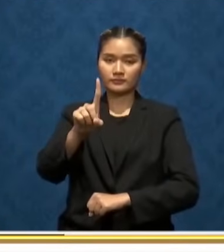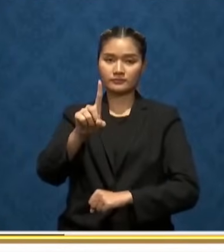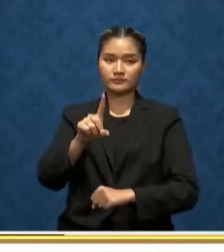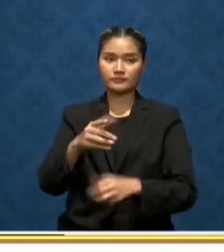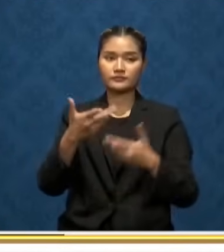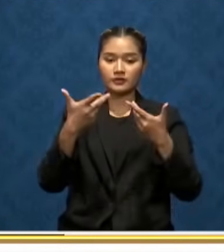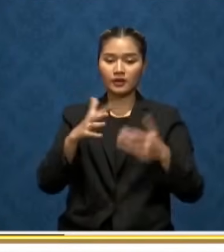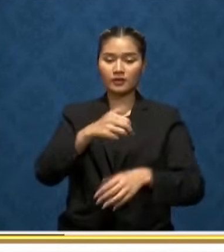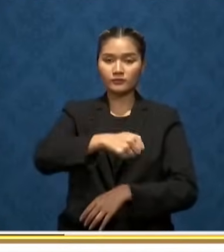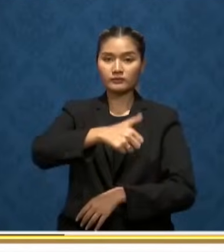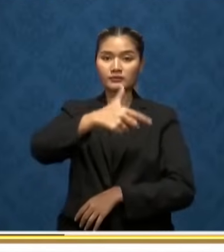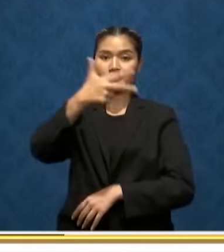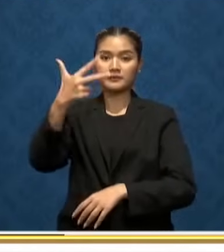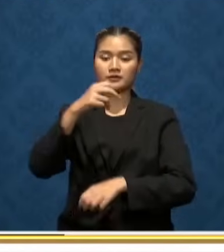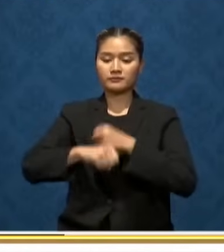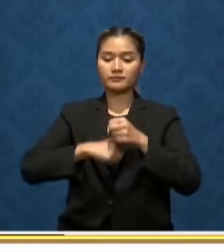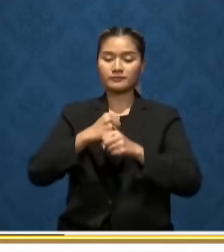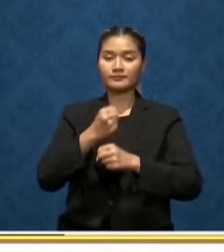ไทย PBS 15ปี